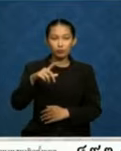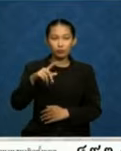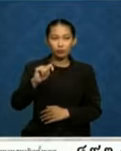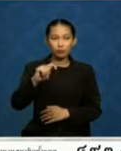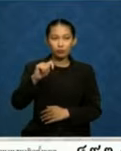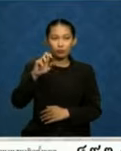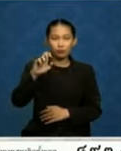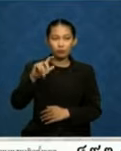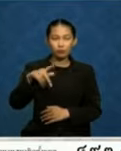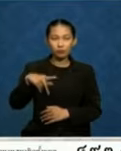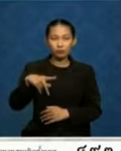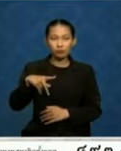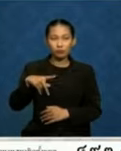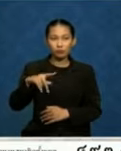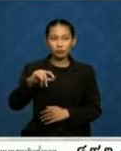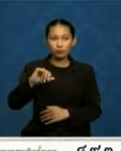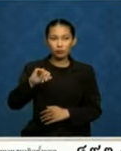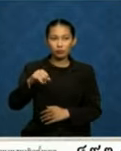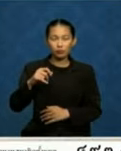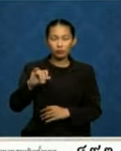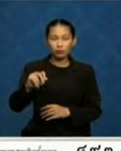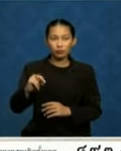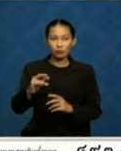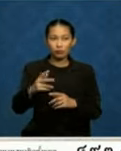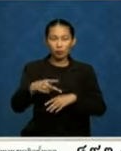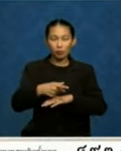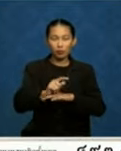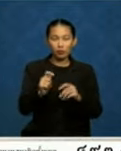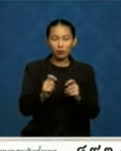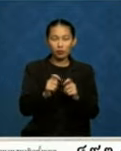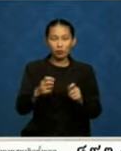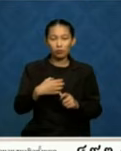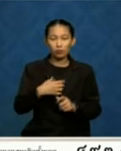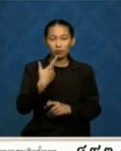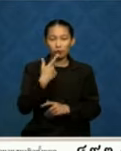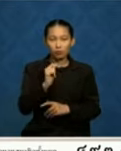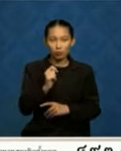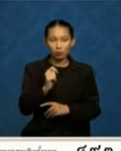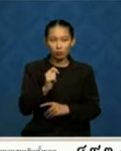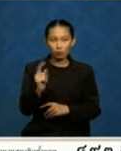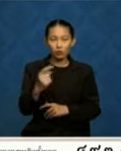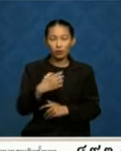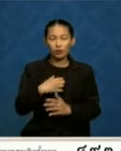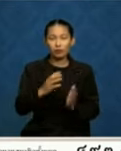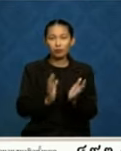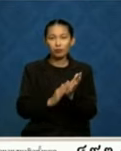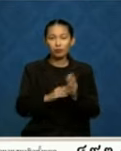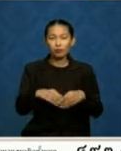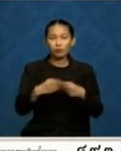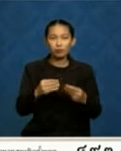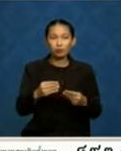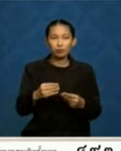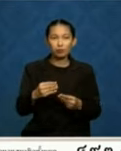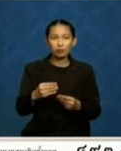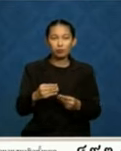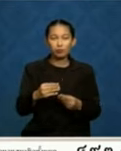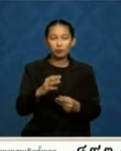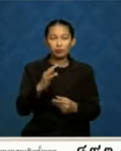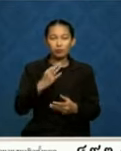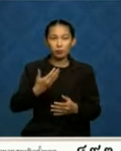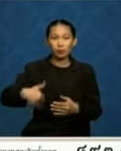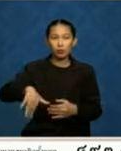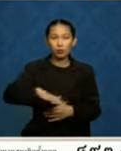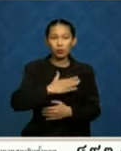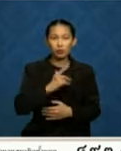านอนุกรรมาธิการครับขออนุญาตตอบคำถามเพื่อนสมาชิกนะครับก่อนอื่นต้องขออนุญาตชื่นชมนะครับเพื่อนสมาชิกที่ได้กรุณ